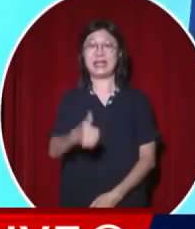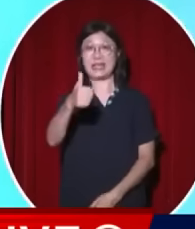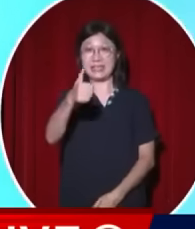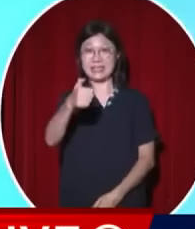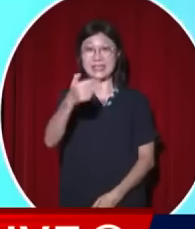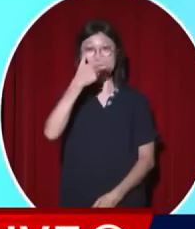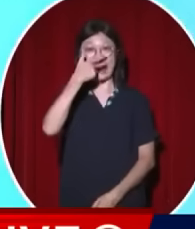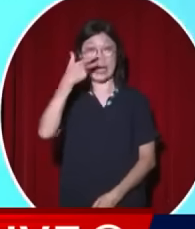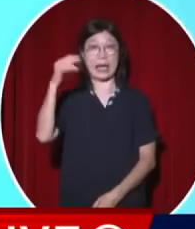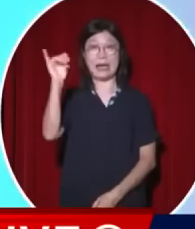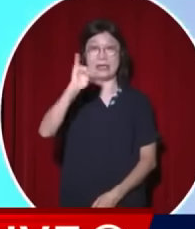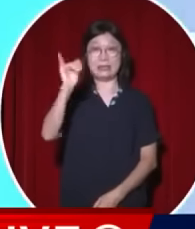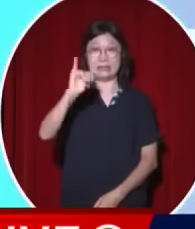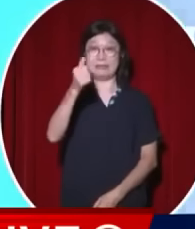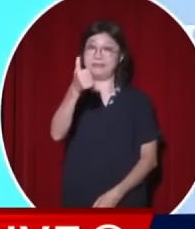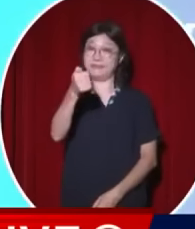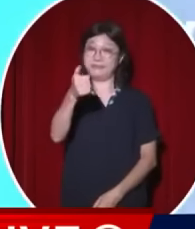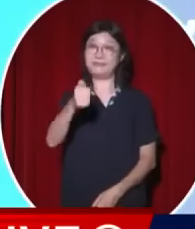谢。